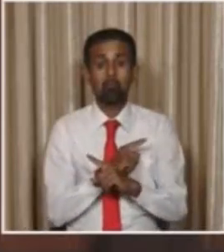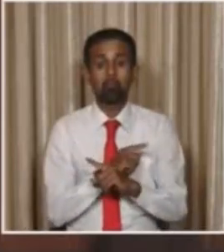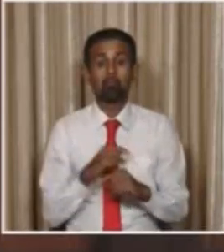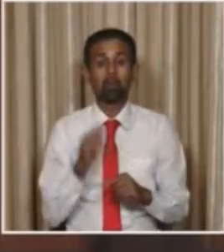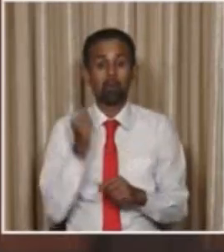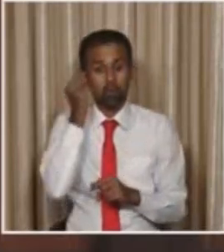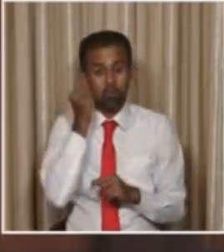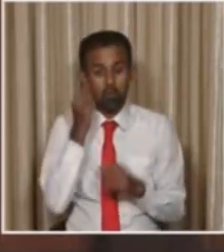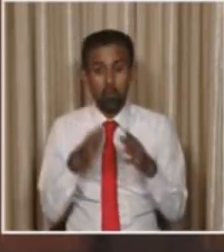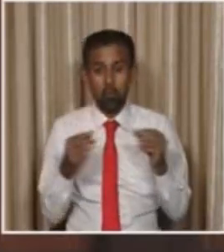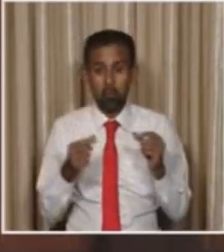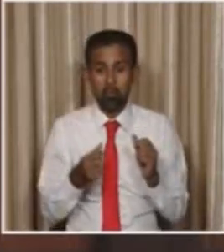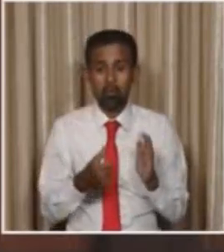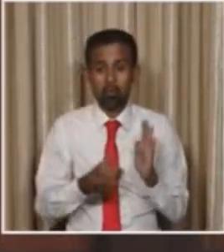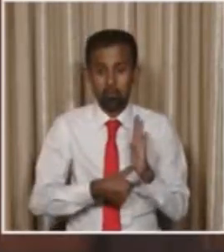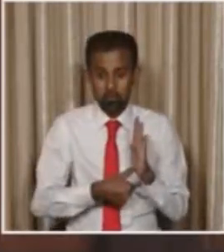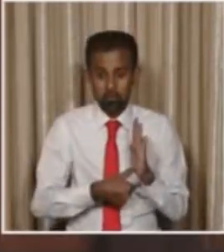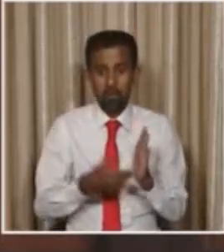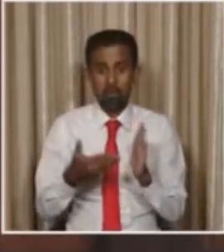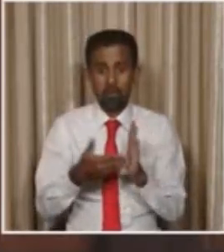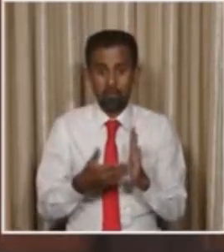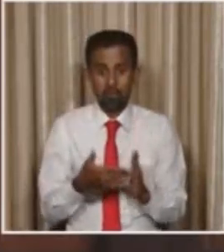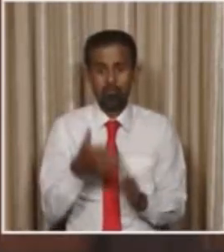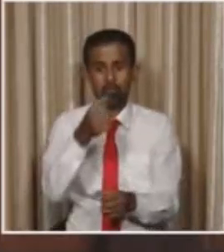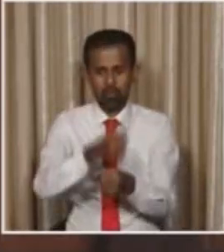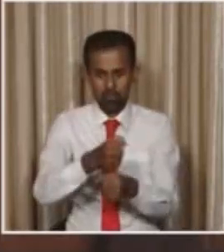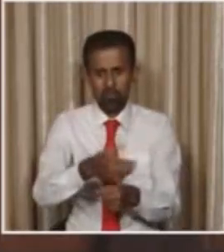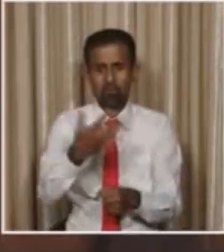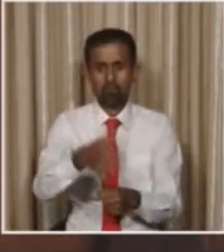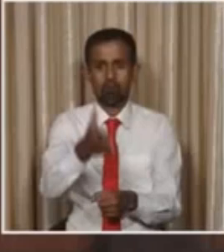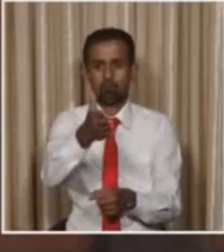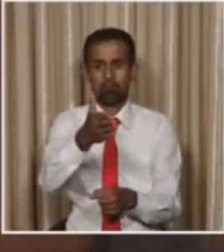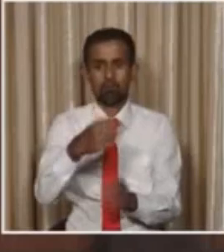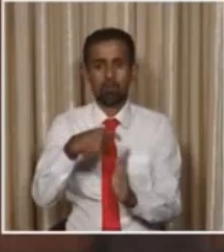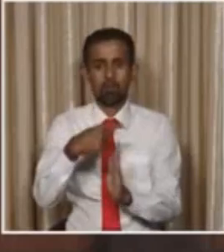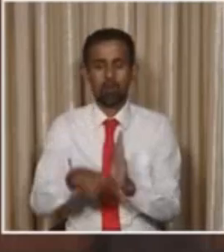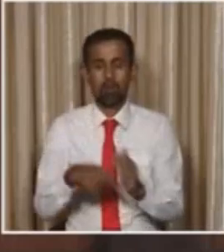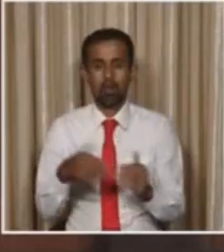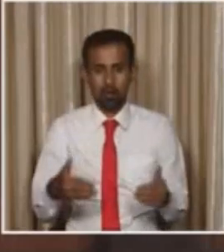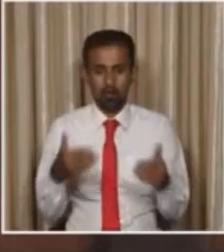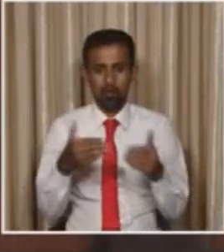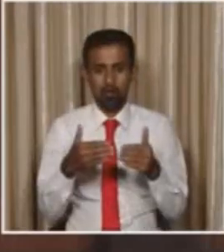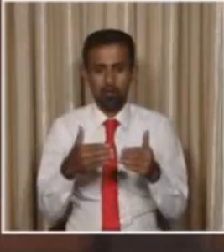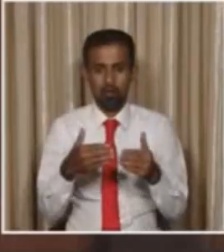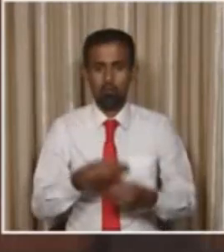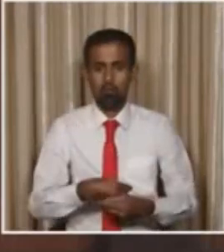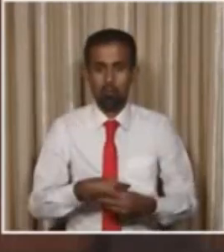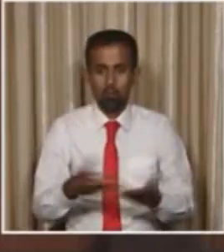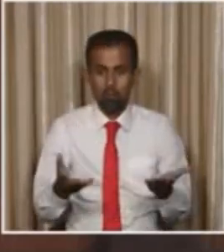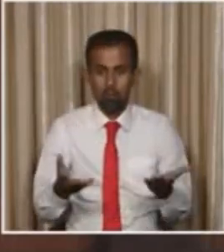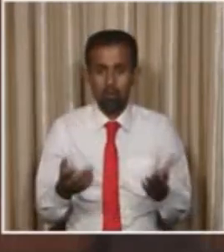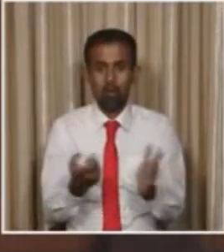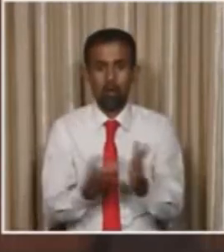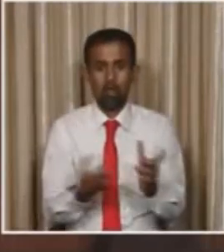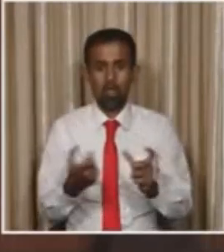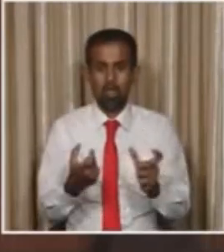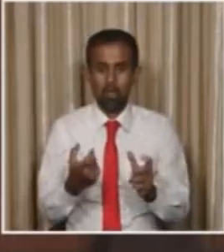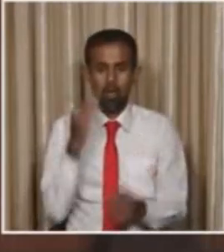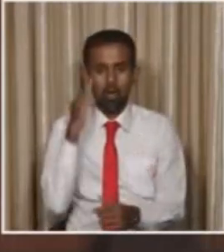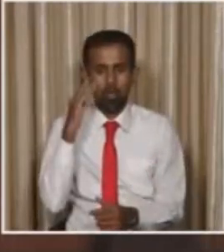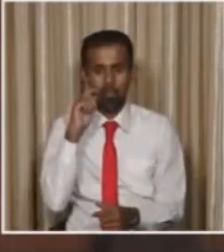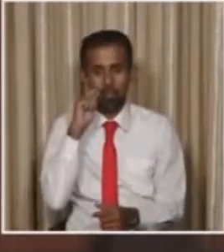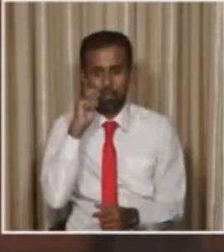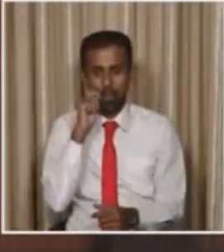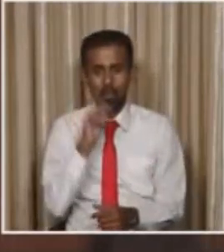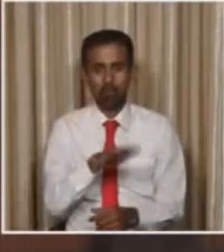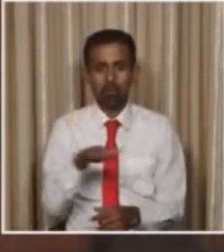அரசாங்கம் இன்னும் இந்த நாட்டிலே வந்து எத்தனையோ காணாமாக்கப்பட்ட உறவுகள் தங்களுடைய பிள்ளைகளை அதாவது இன்று இளைஞர்களுக்கு அநீதி